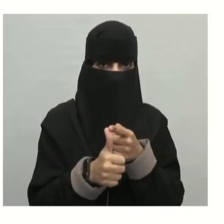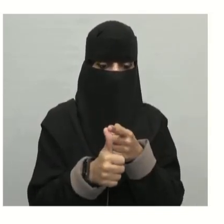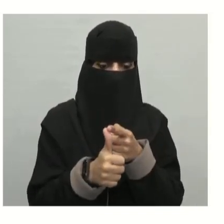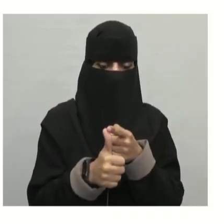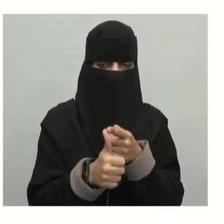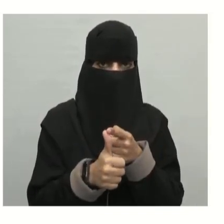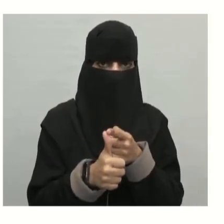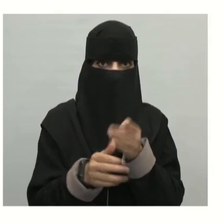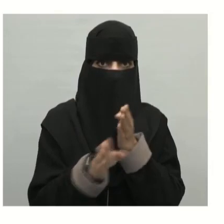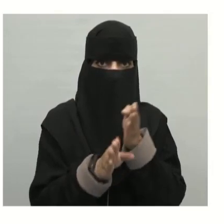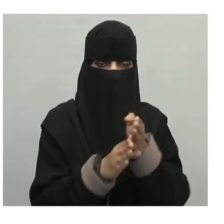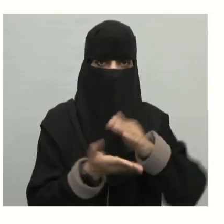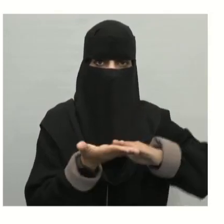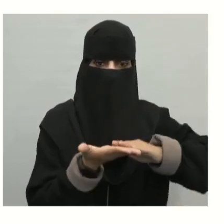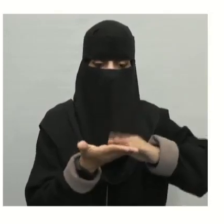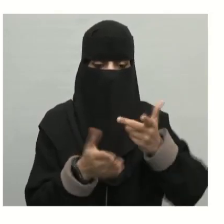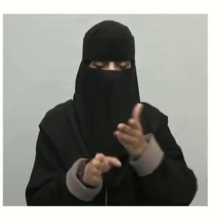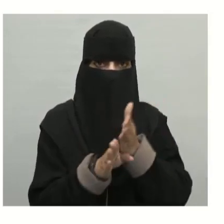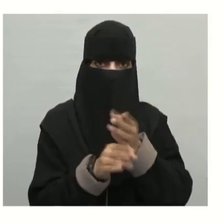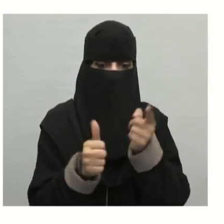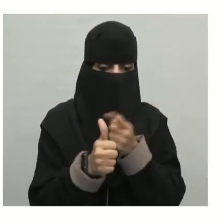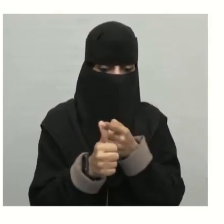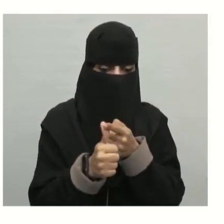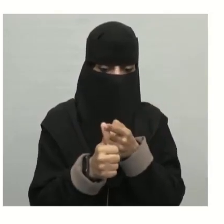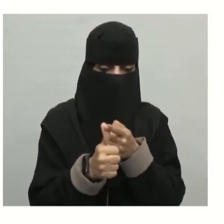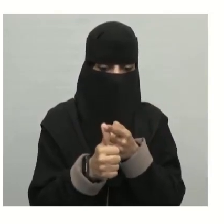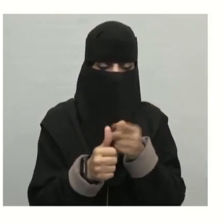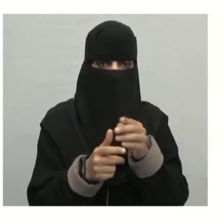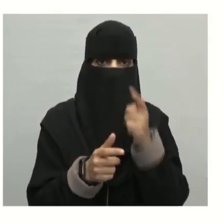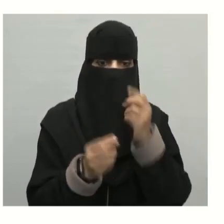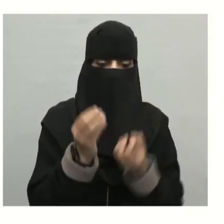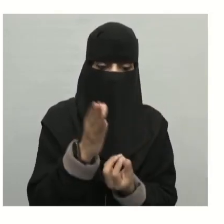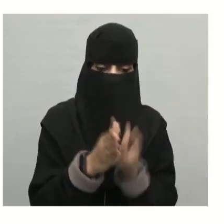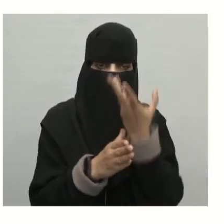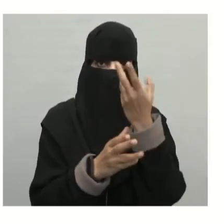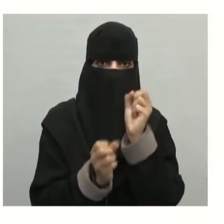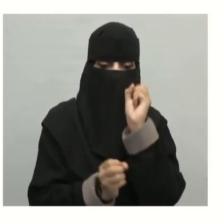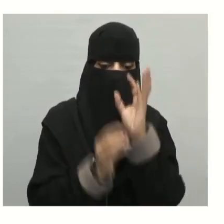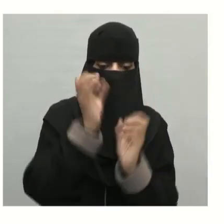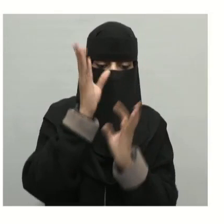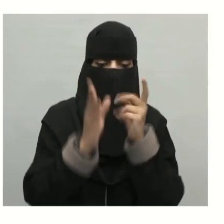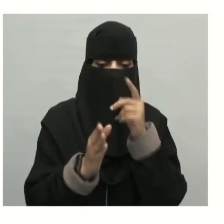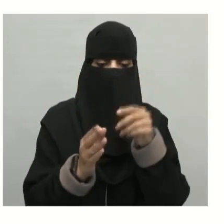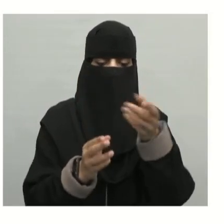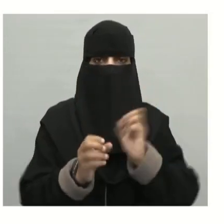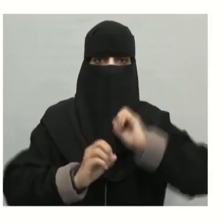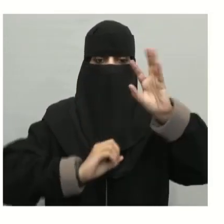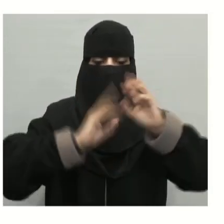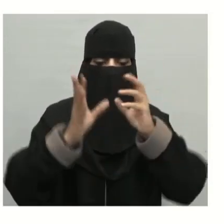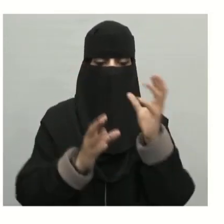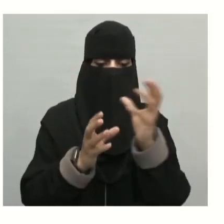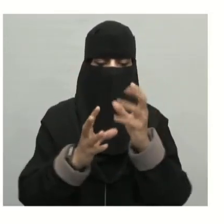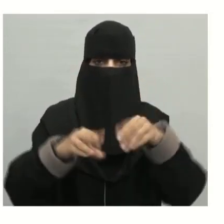تتشكل الصخور السطحيه بطريقتين الطريقه الاولى حدوث ثوران بركاني وقذف اللعبه والرماد